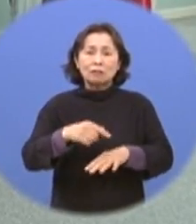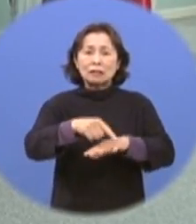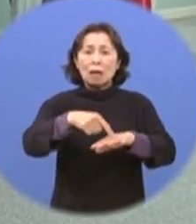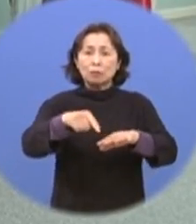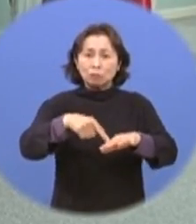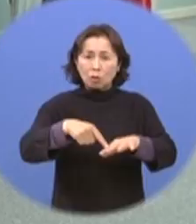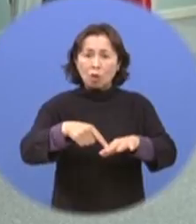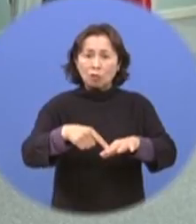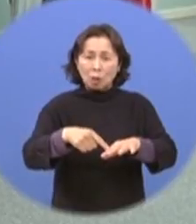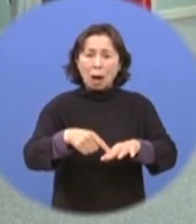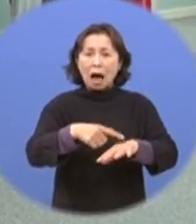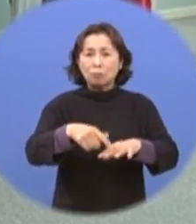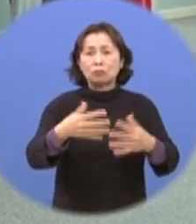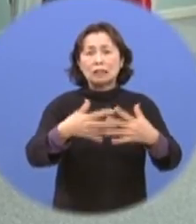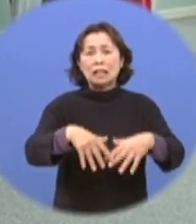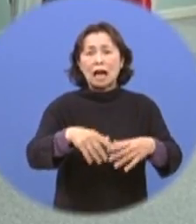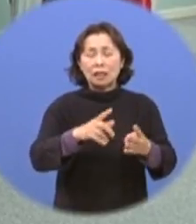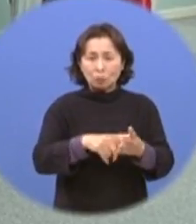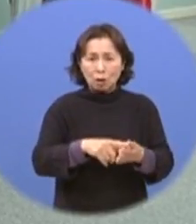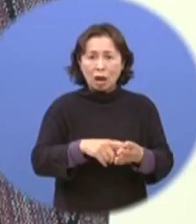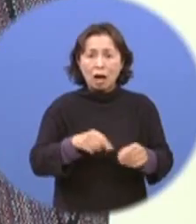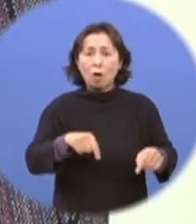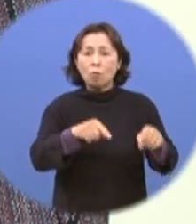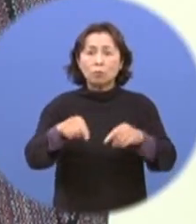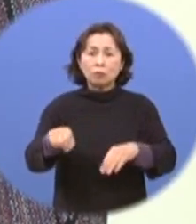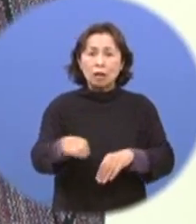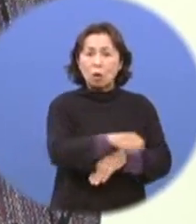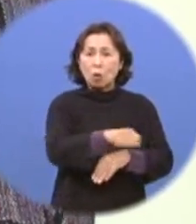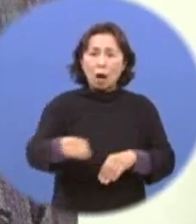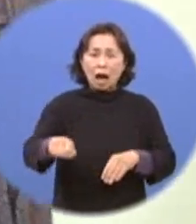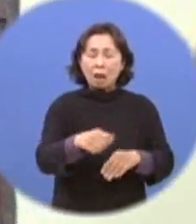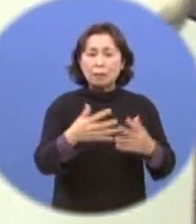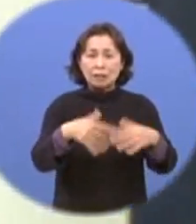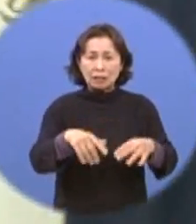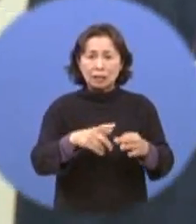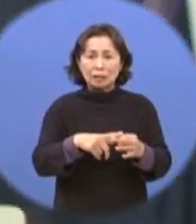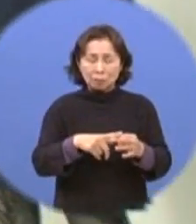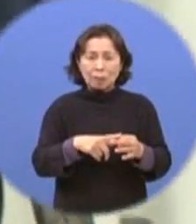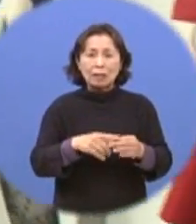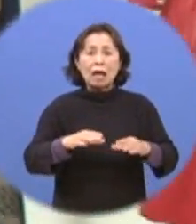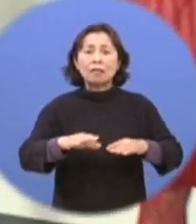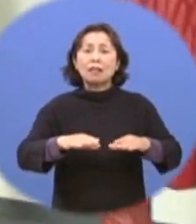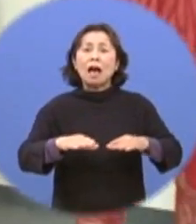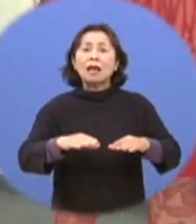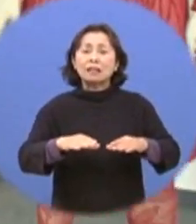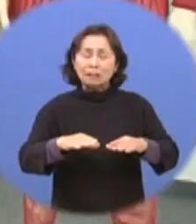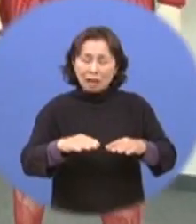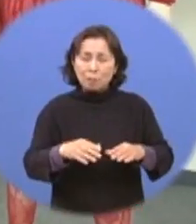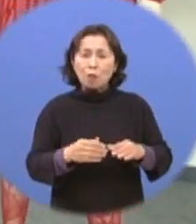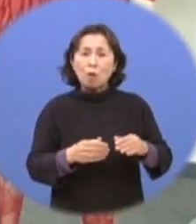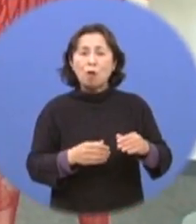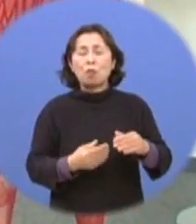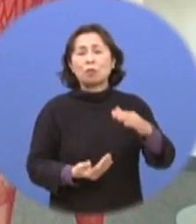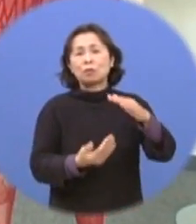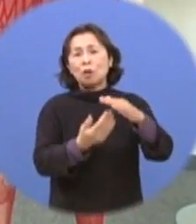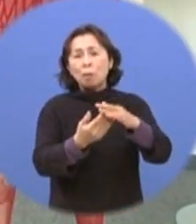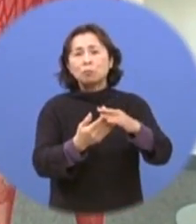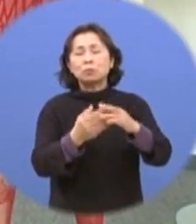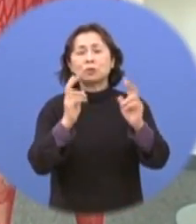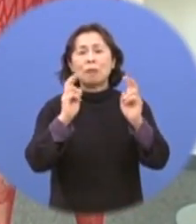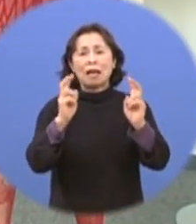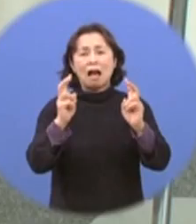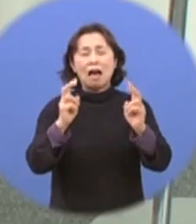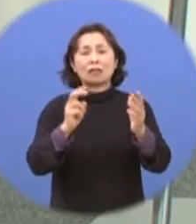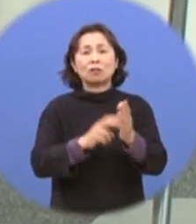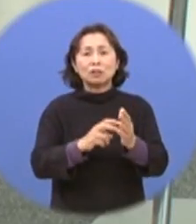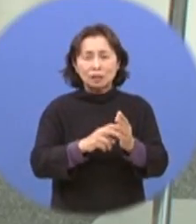編機をはじめコンピュータ横編機やデザインシステムのトップメーカーとして世界中から高い評価を受けてい